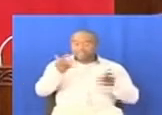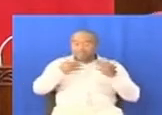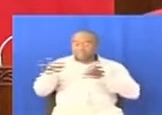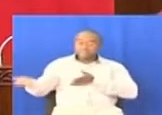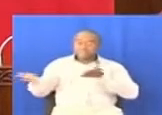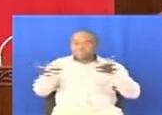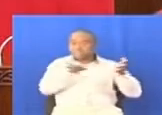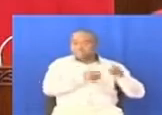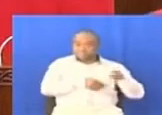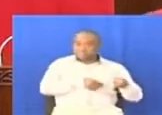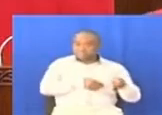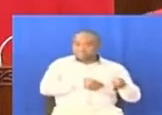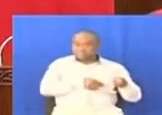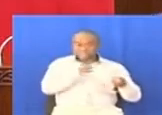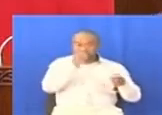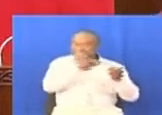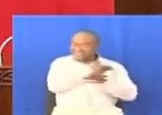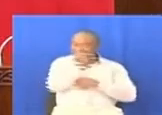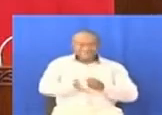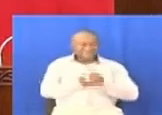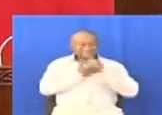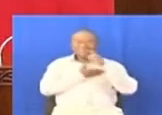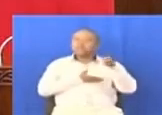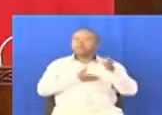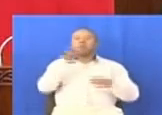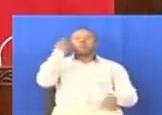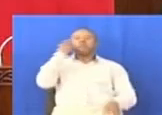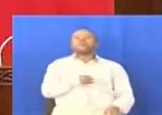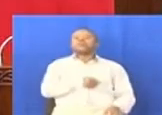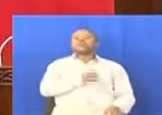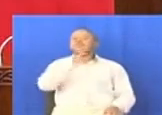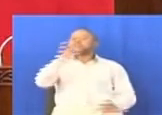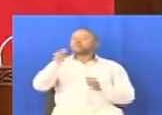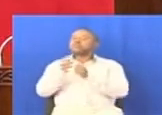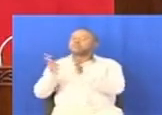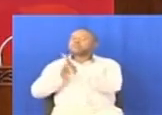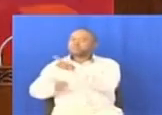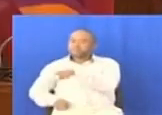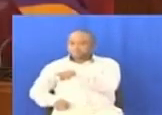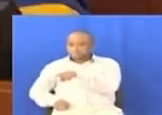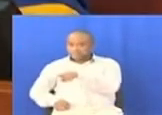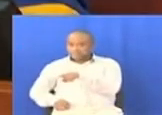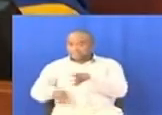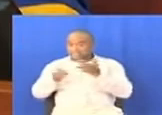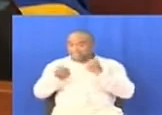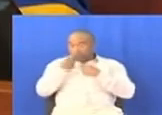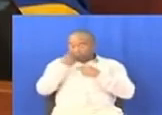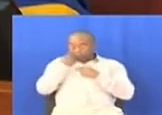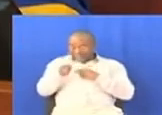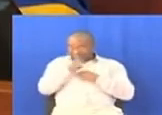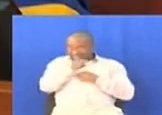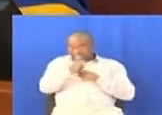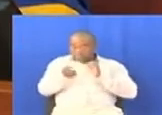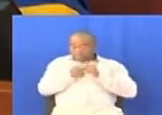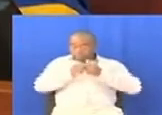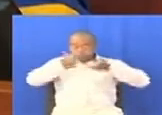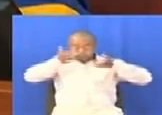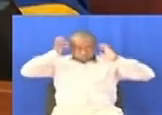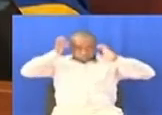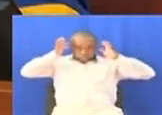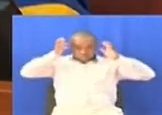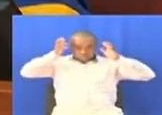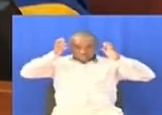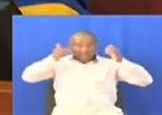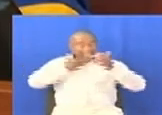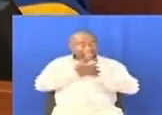zinawekwa zilikuwa hazina msaada wowote kwa wagonjwa. Sasa Mheshimiwa Speaker, kwenye hali ya mazingira contradiction kama haya, hakuna haja